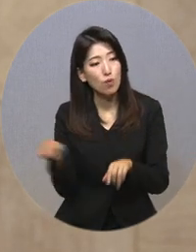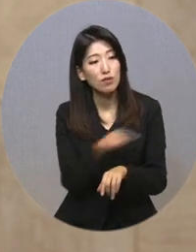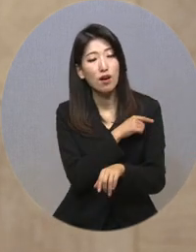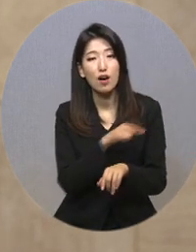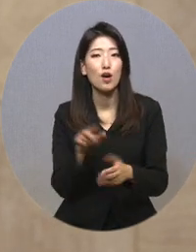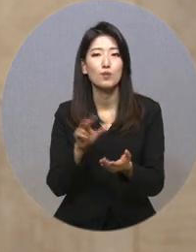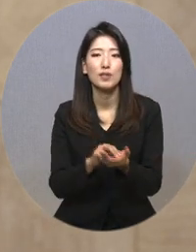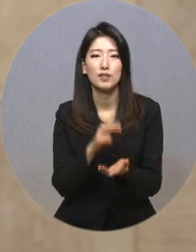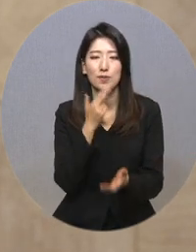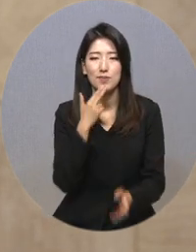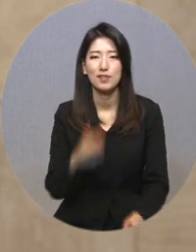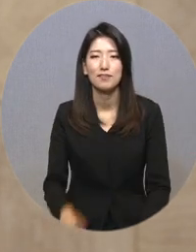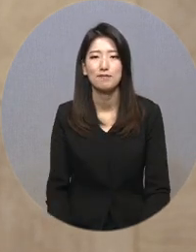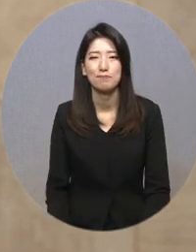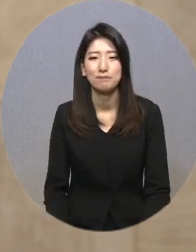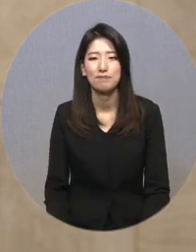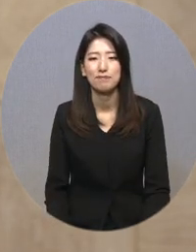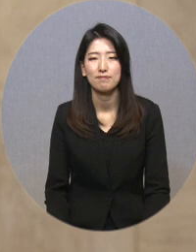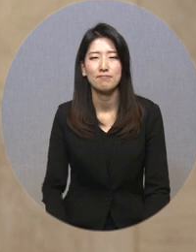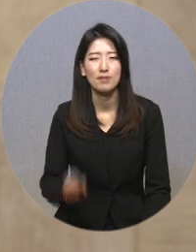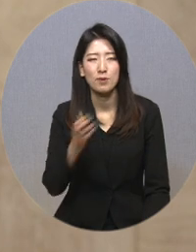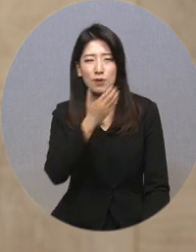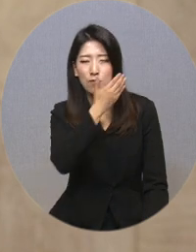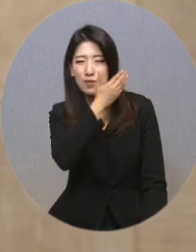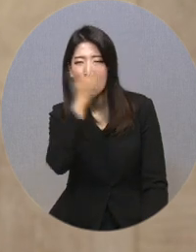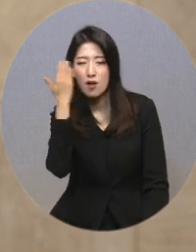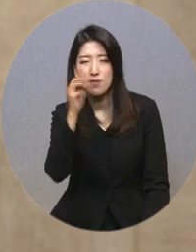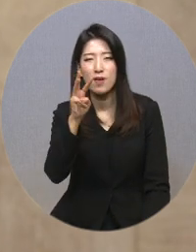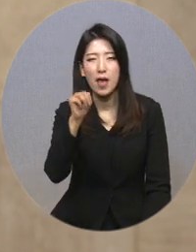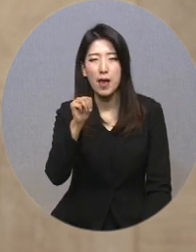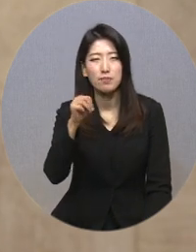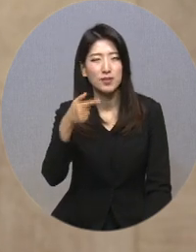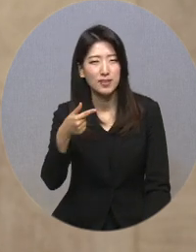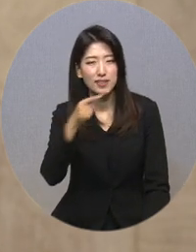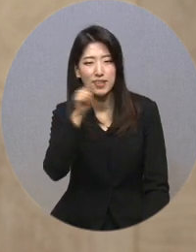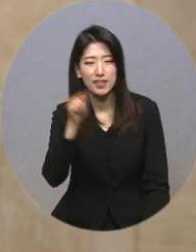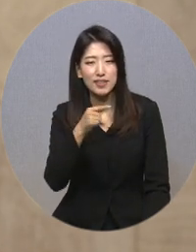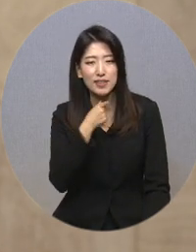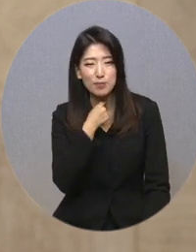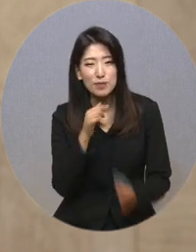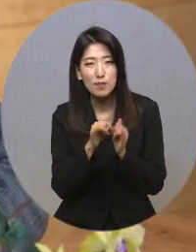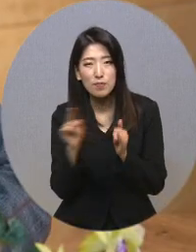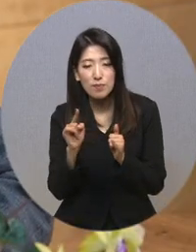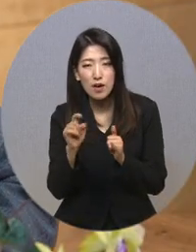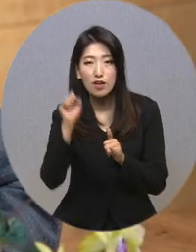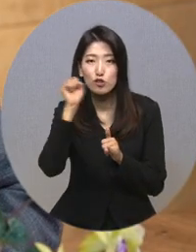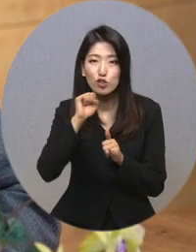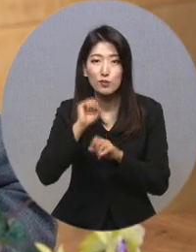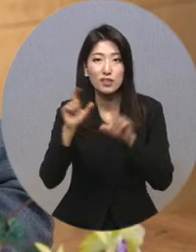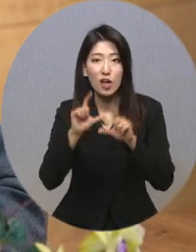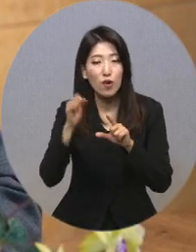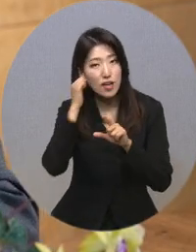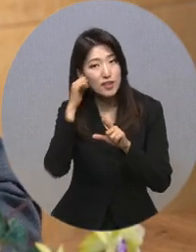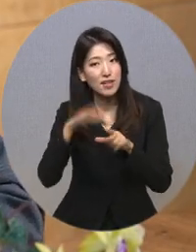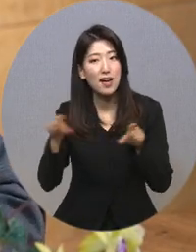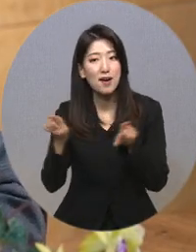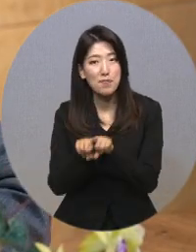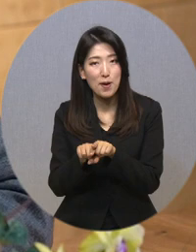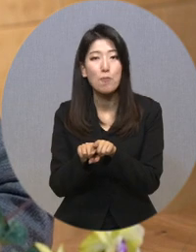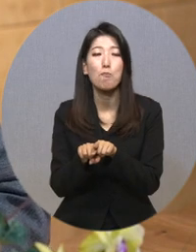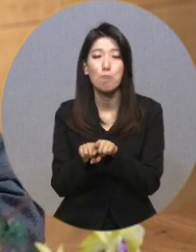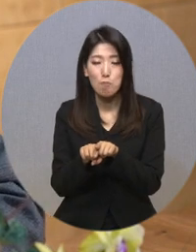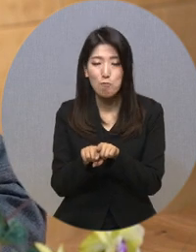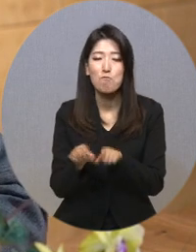하고 네. 요즘 MZ세대에 원하는 네네. 위치에다가 제 기숙사를 운영하고 있습니다. 네, 기숙사에 대한 소개는 잘